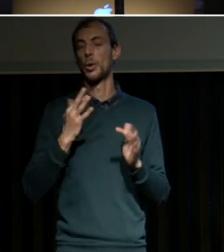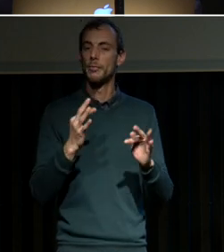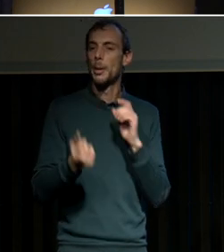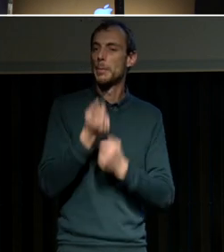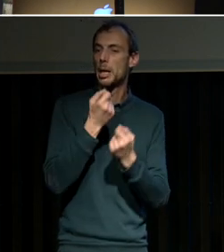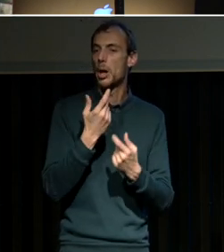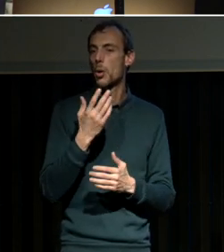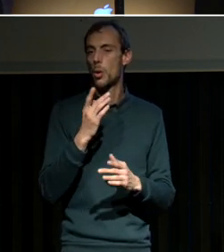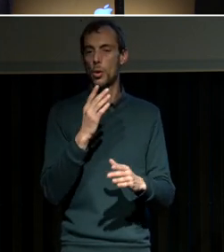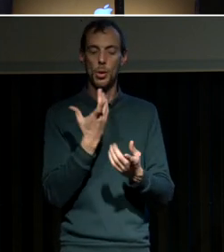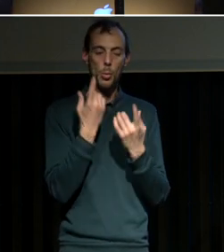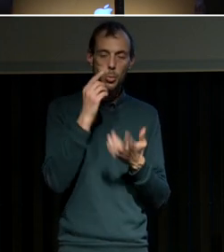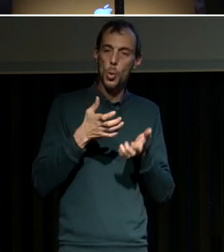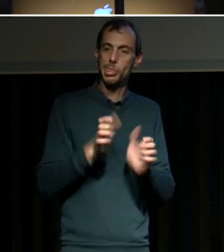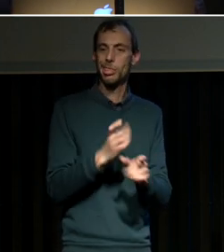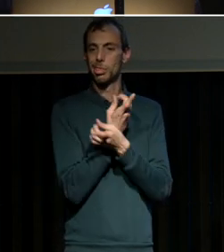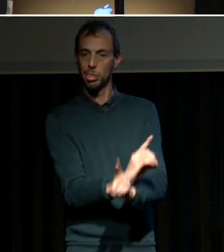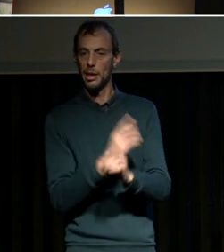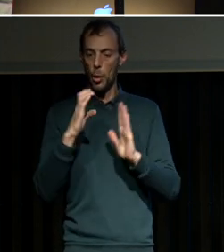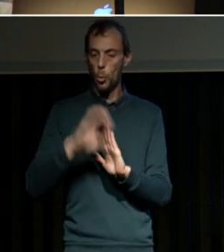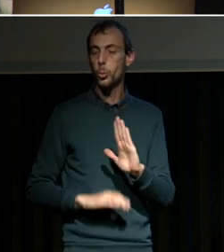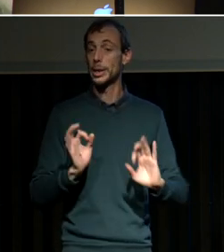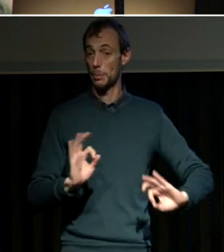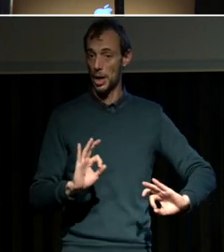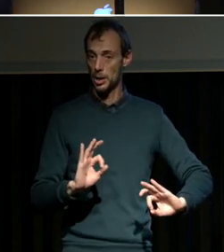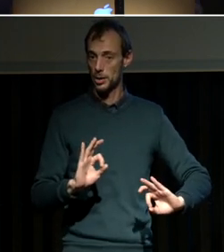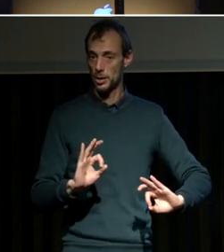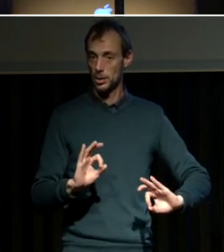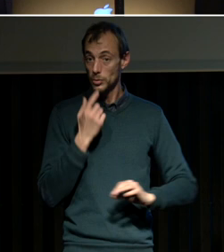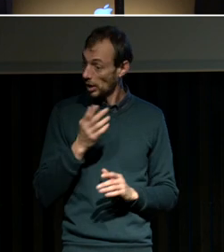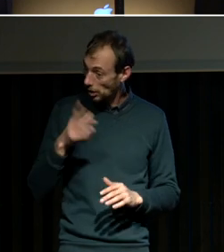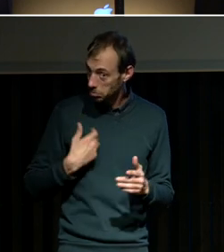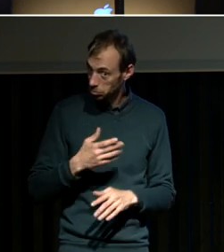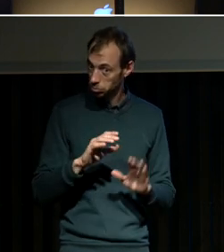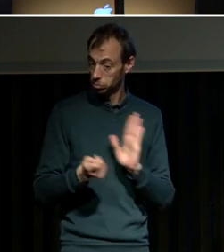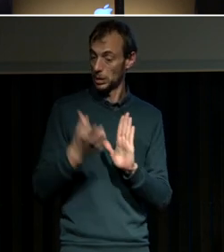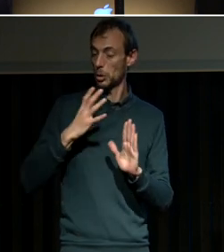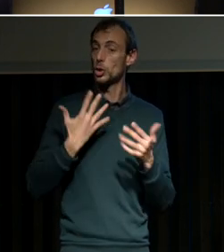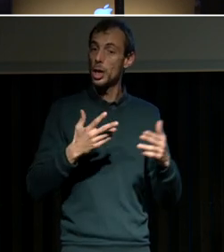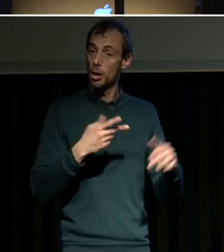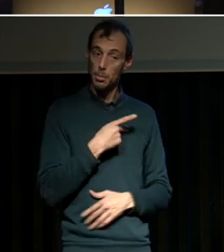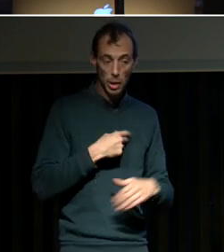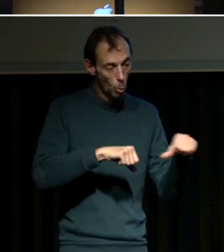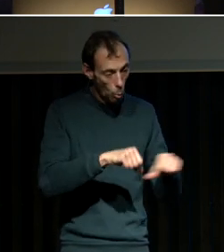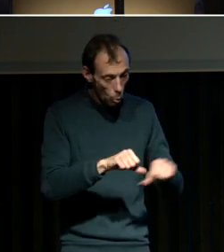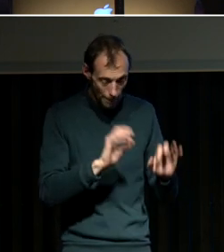Techniquement, les chirurgiens ont fait parfaitement leur travail. Mais finalement, nous n'avions pas les médicaments à cette époque pour contrecarrer les effets du rejet. Et du coup, ce jeune